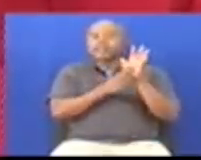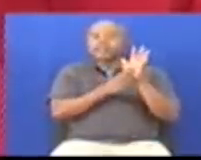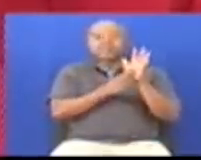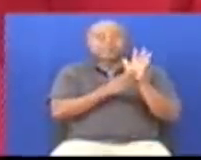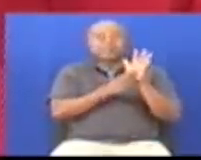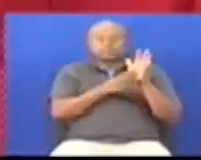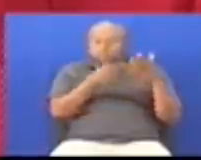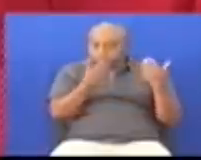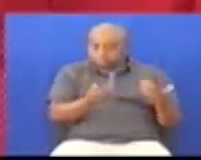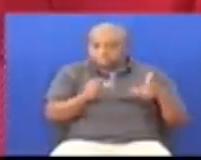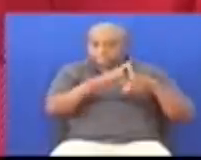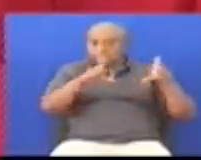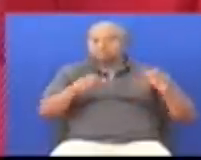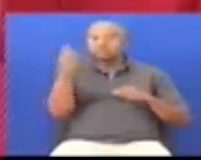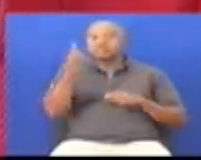automatic. Pwa.